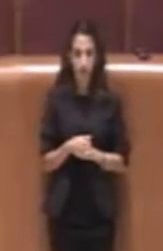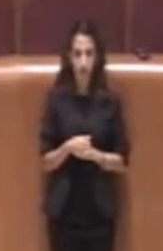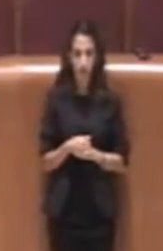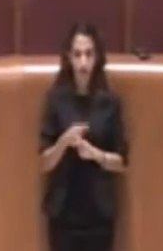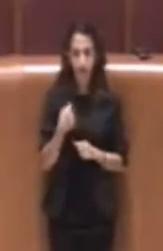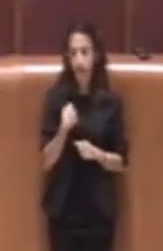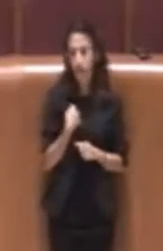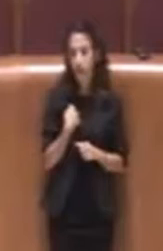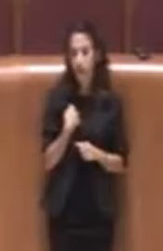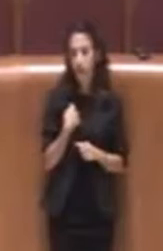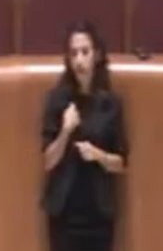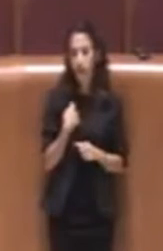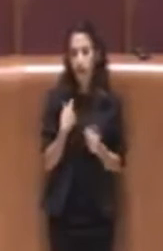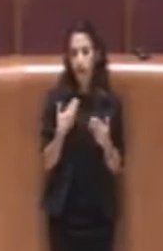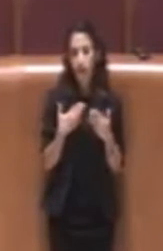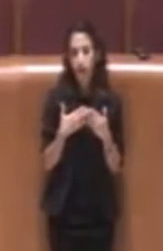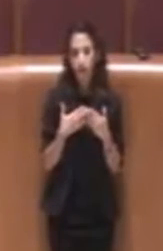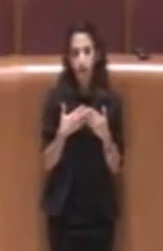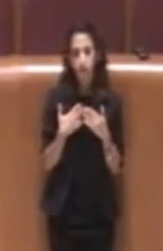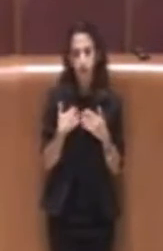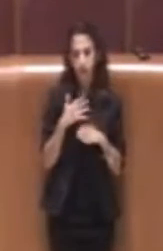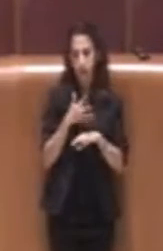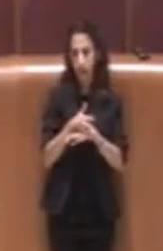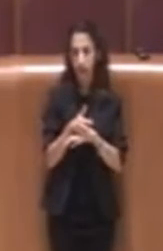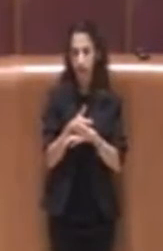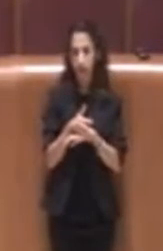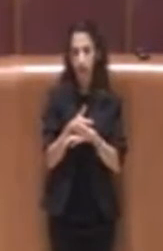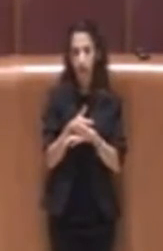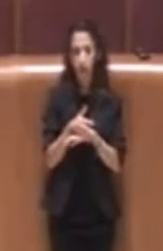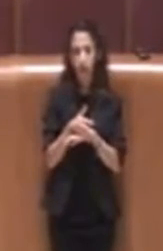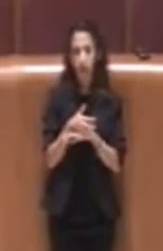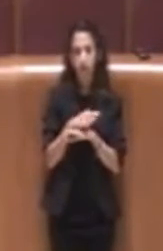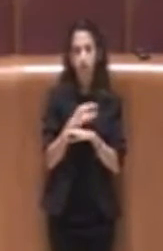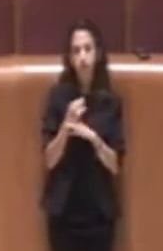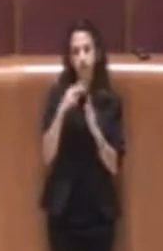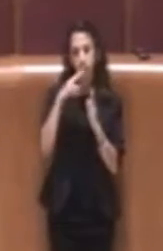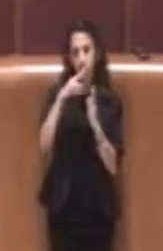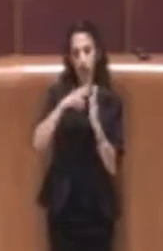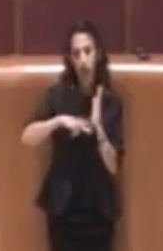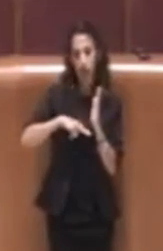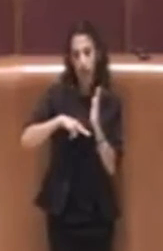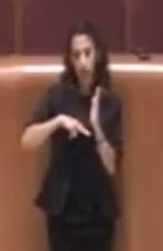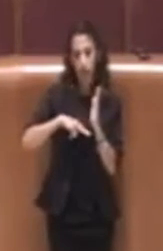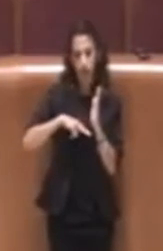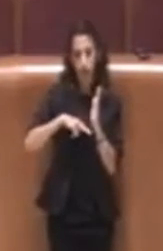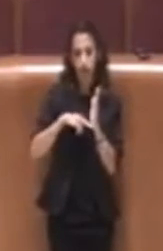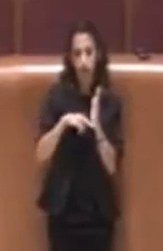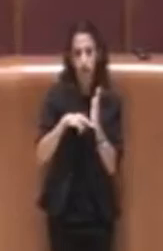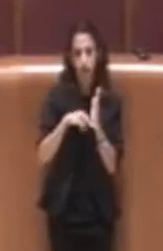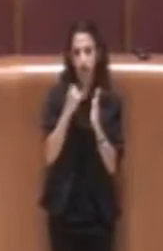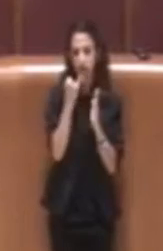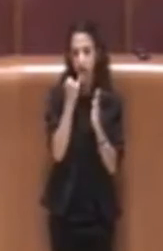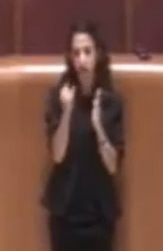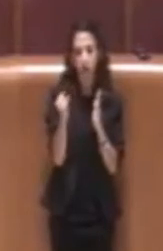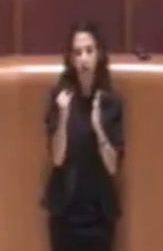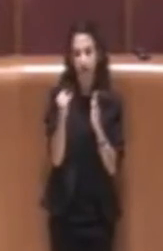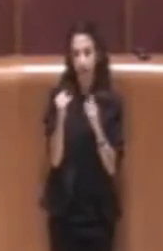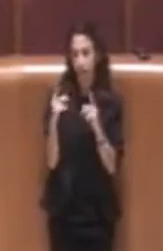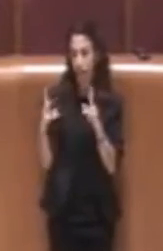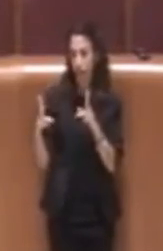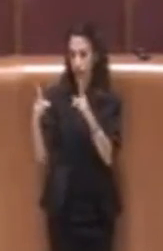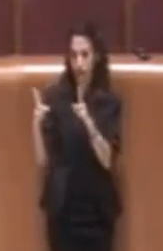Io apro il mio intervento leggendo un piccolo estratto